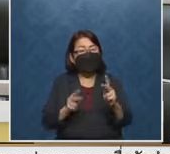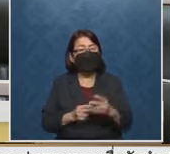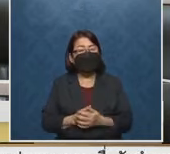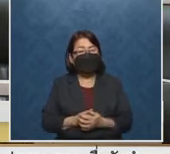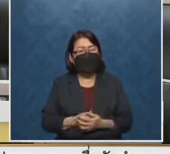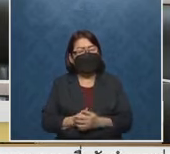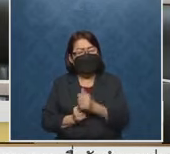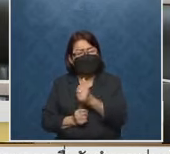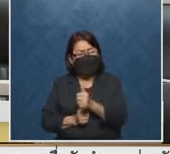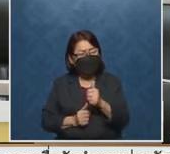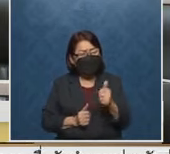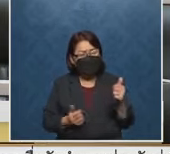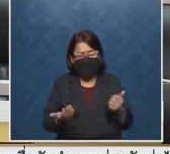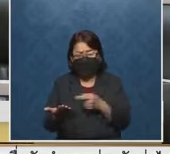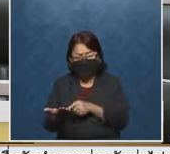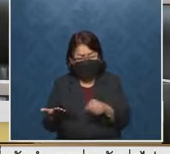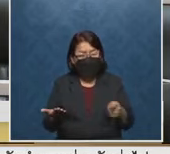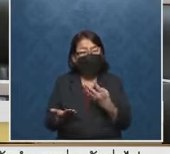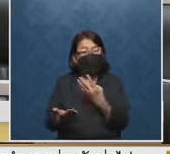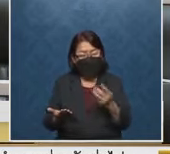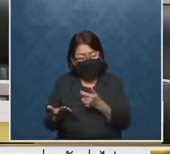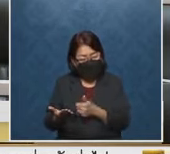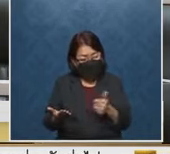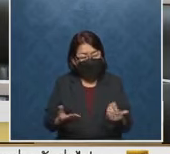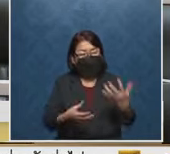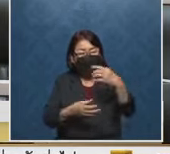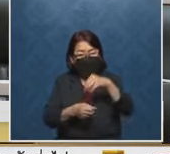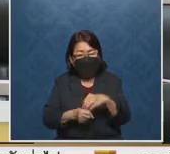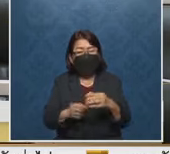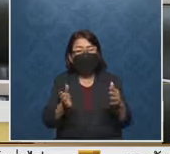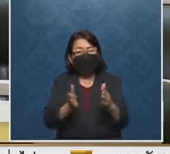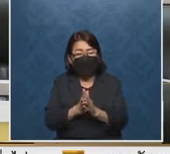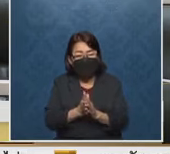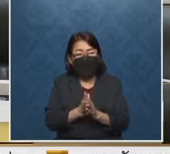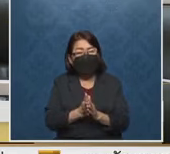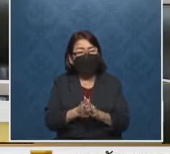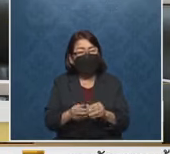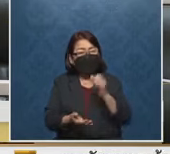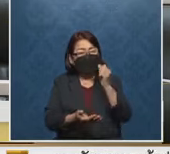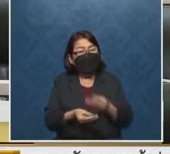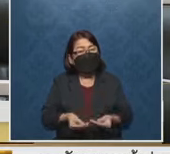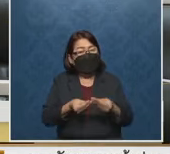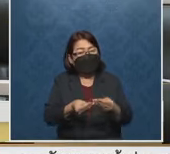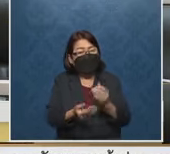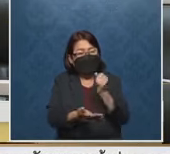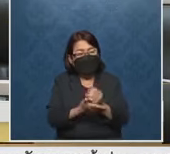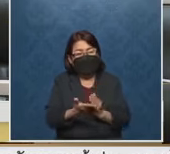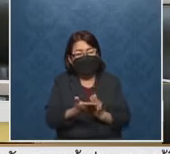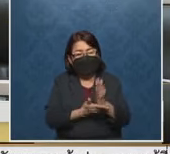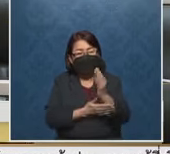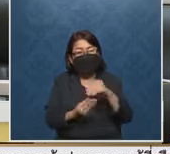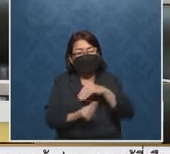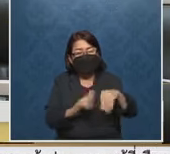ข้อดีๆของร่างทั้ง4ฉบับมาบูรณาการและให้เกิดประโยชน์กับพี่น้องประชาชนคนไทยทุกคนและ